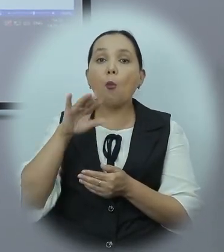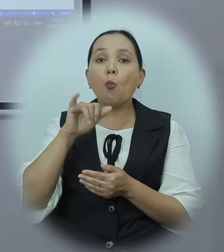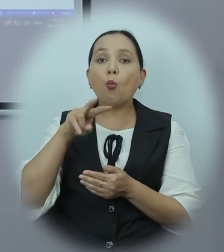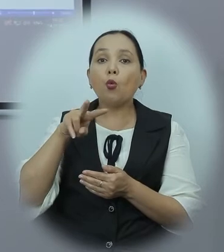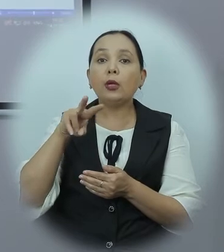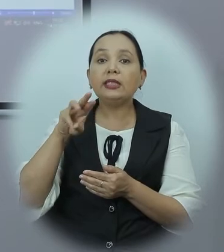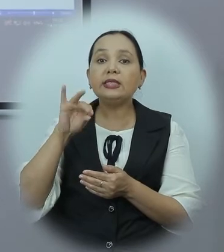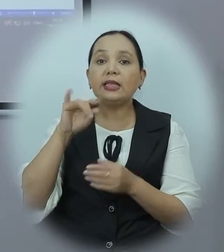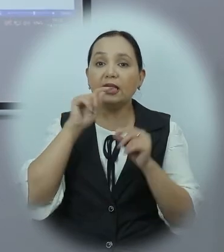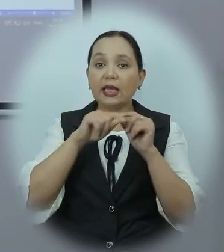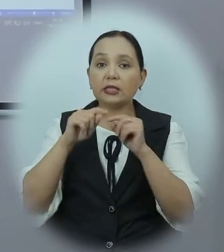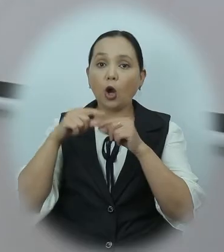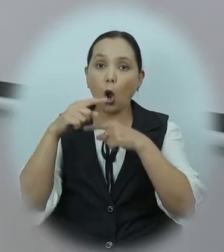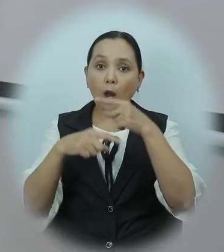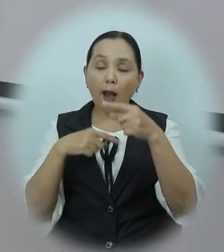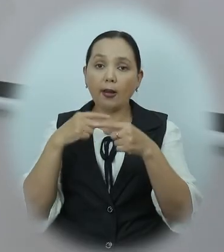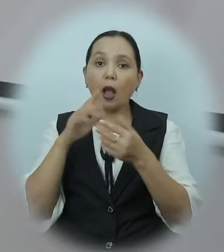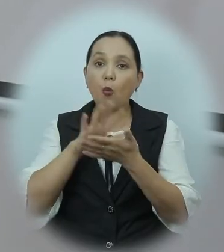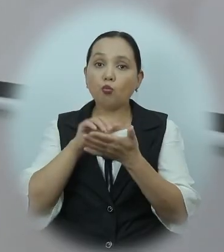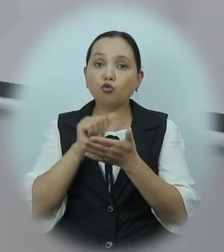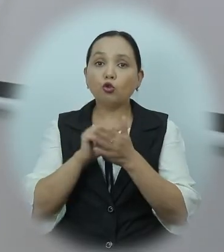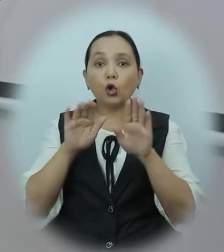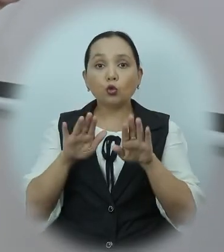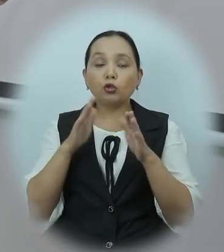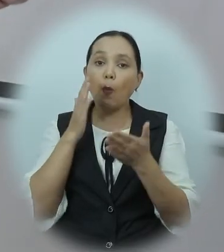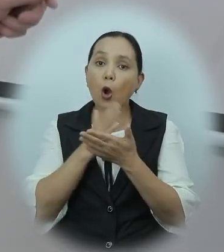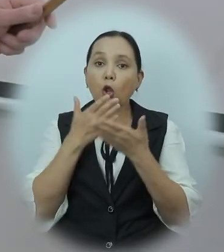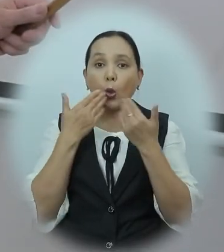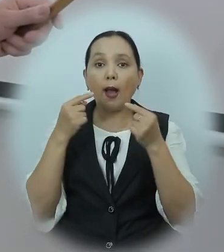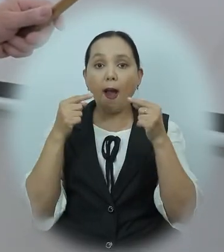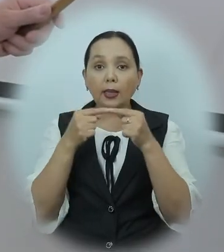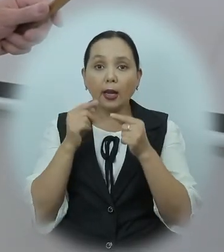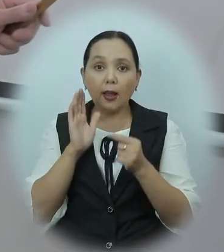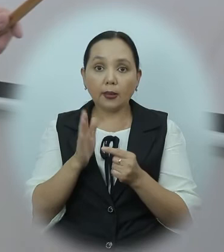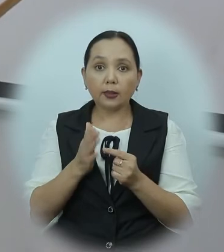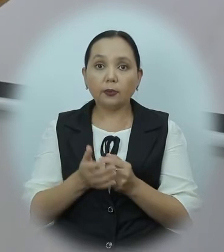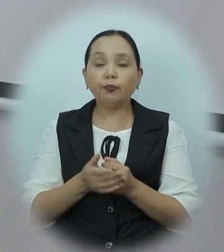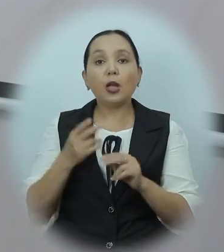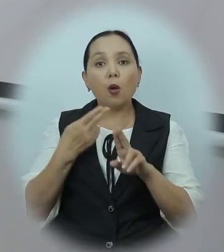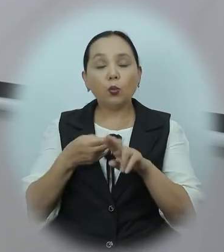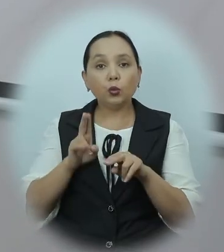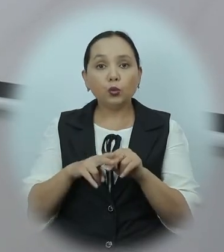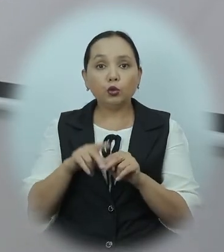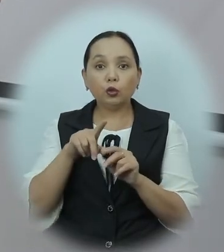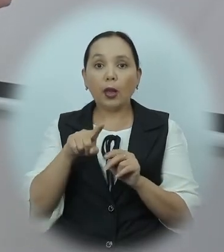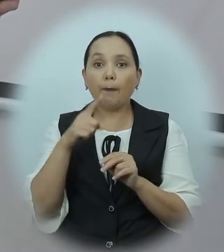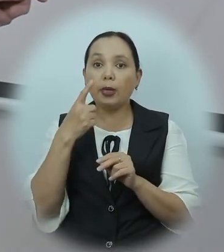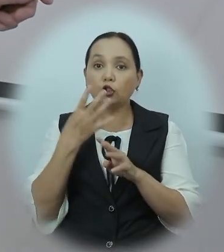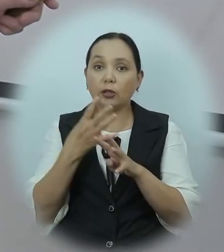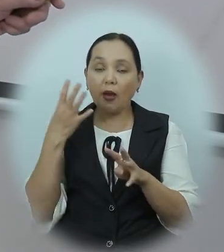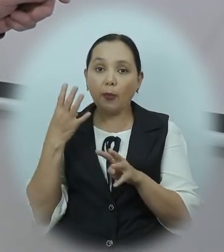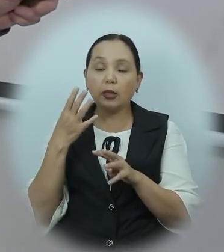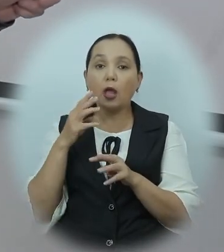multitesterdagi qarshiligi orqali buzuqlik nuqsoni bor yo'qligi aniqlanadi. Buning uchun birinchi